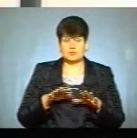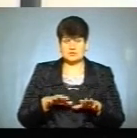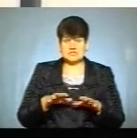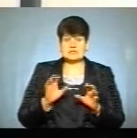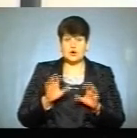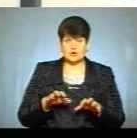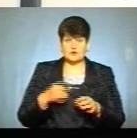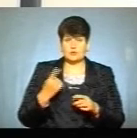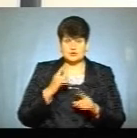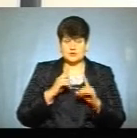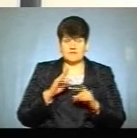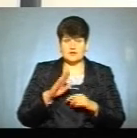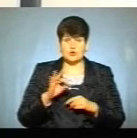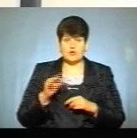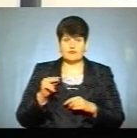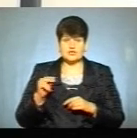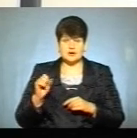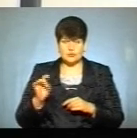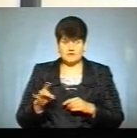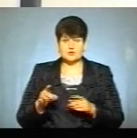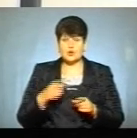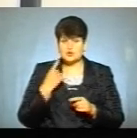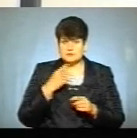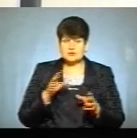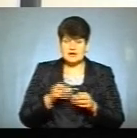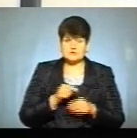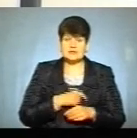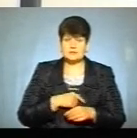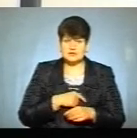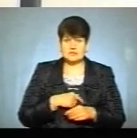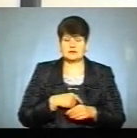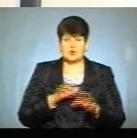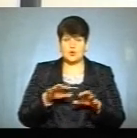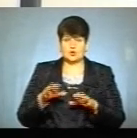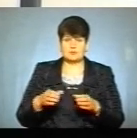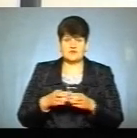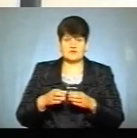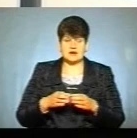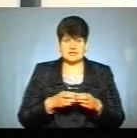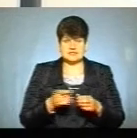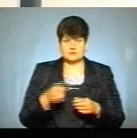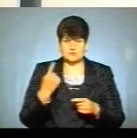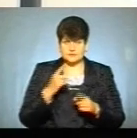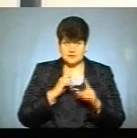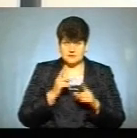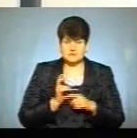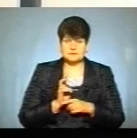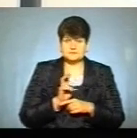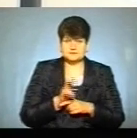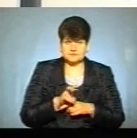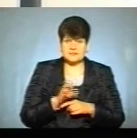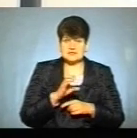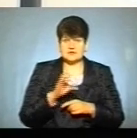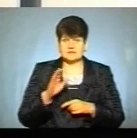голови обласної ради Віктора Гончарука. Він особисто разом з депутатами, головами фракцій Тернопільської обласної ради, ми ходили до